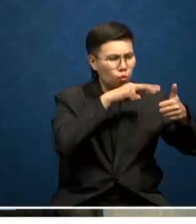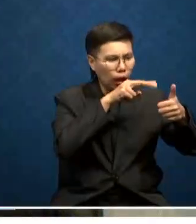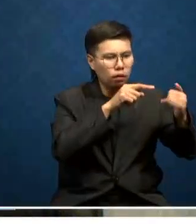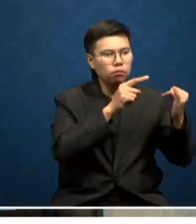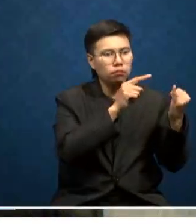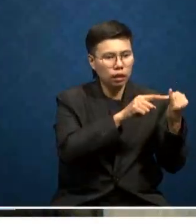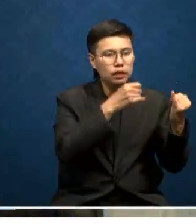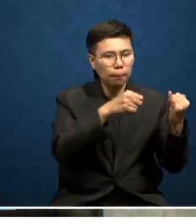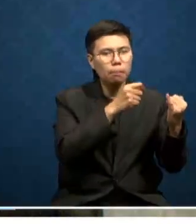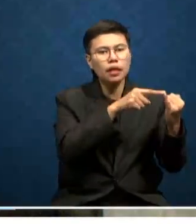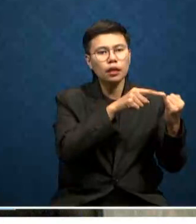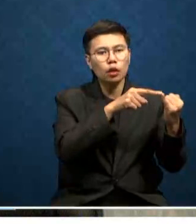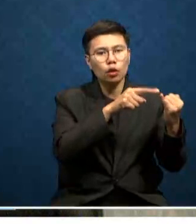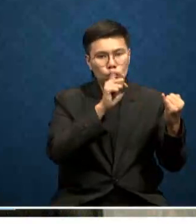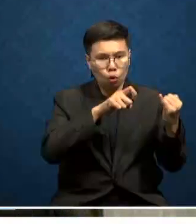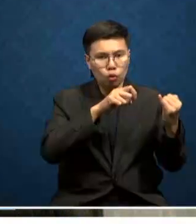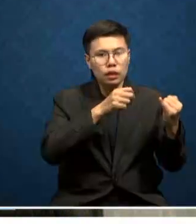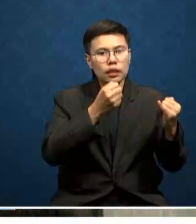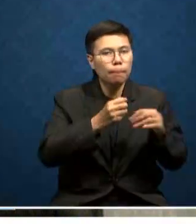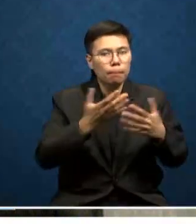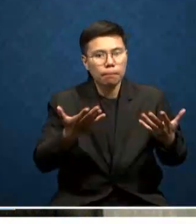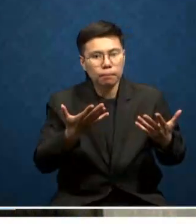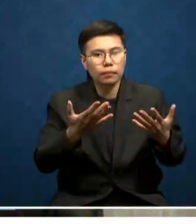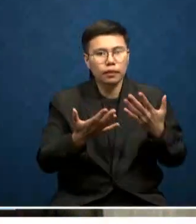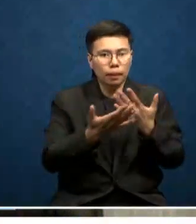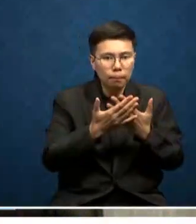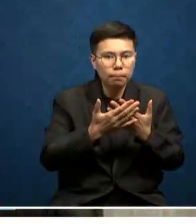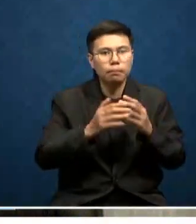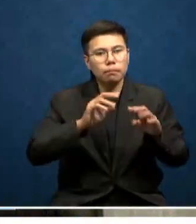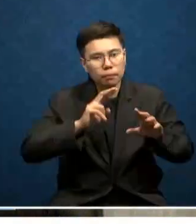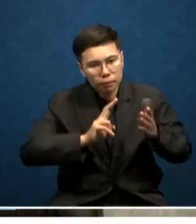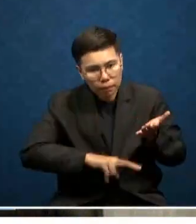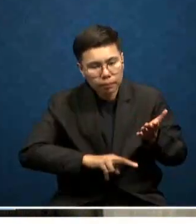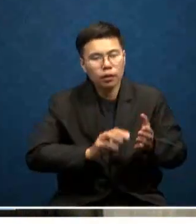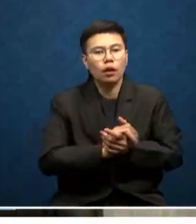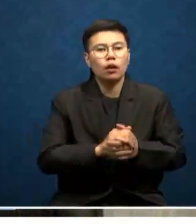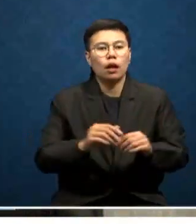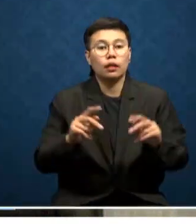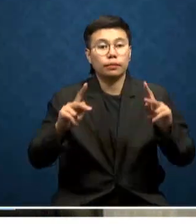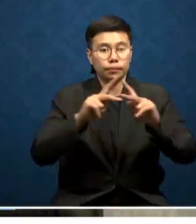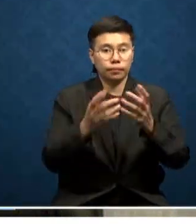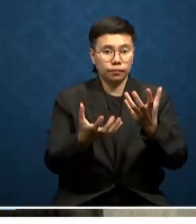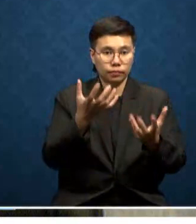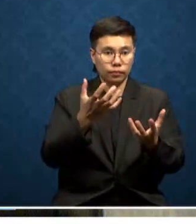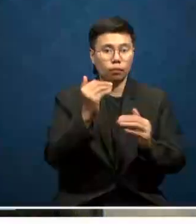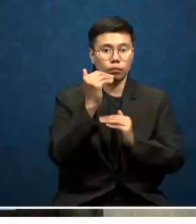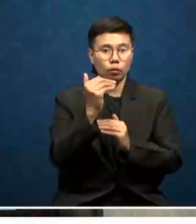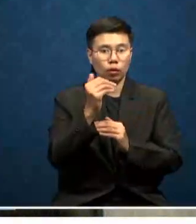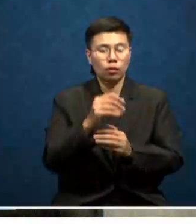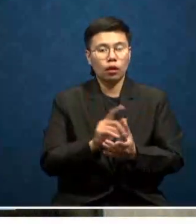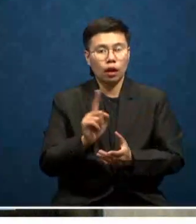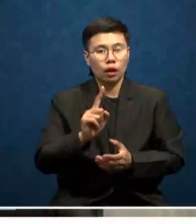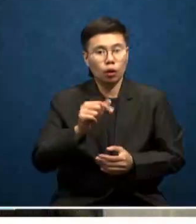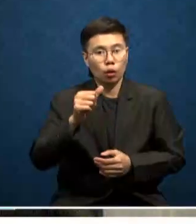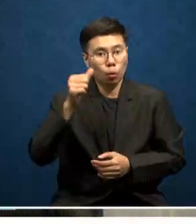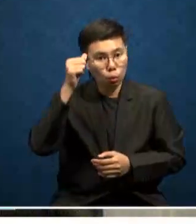องก็คือกรณีของกระทรวงยุติธรรมเช่นเดียวกันในเรื่องของการกำหนดระยะเวลาในกระบวนการยุติธรรม